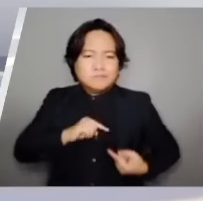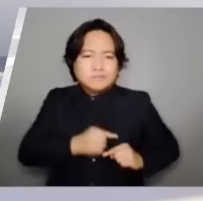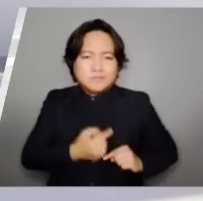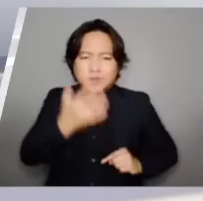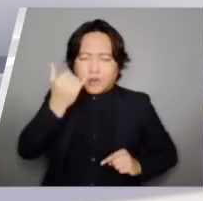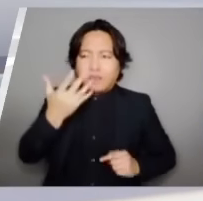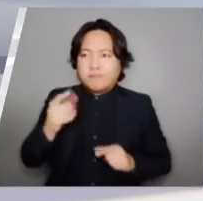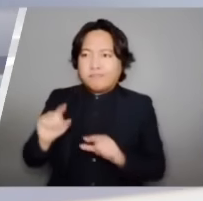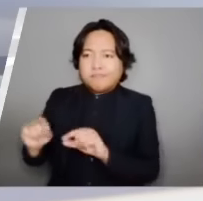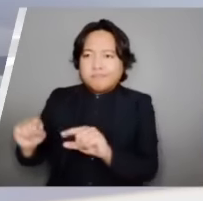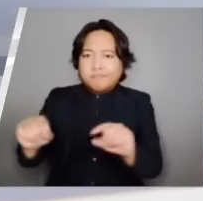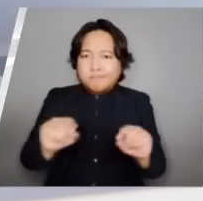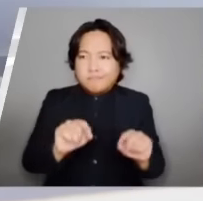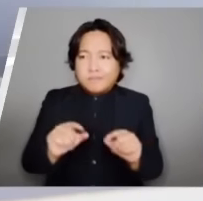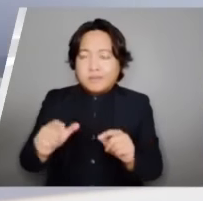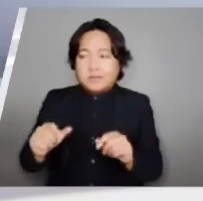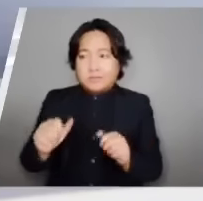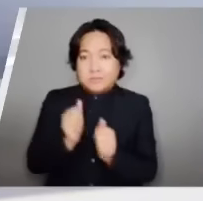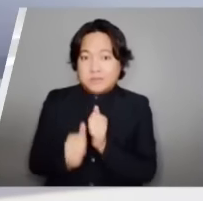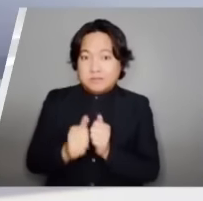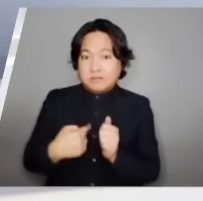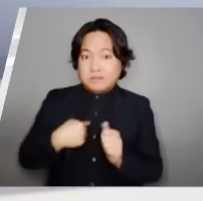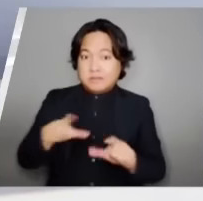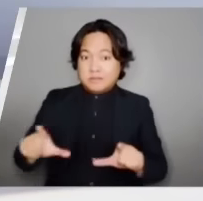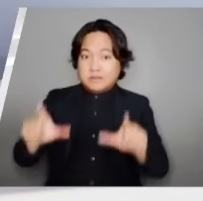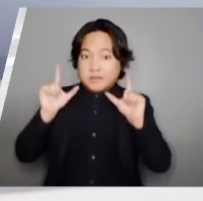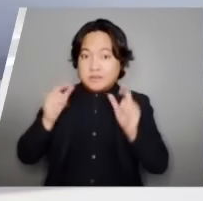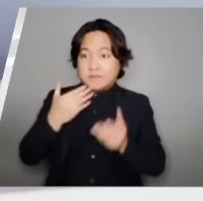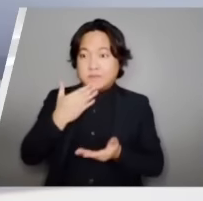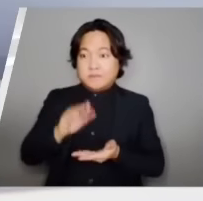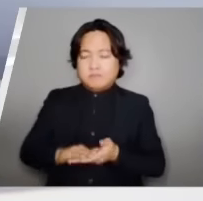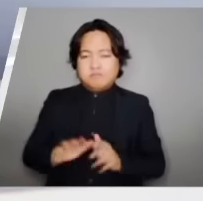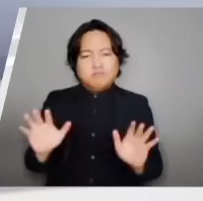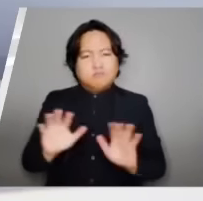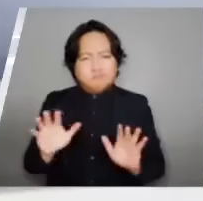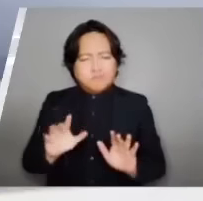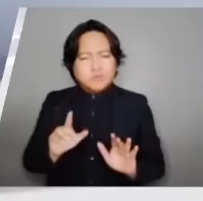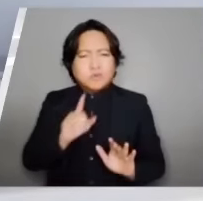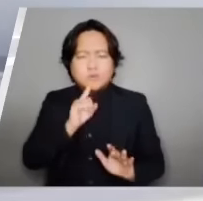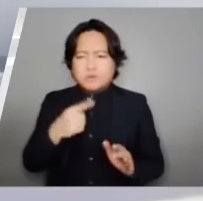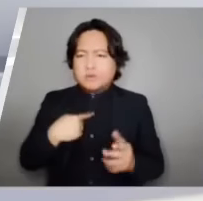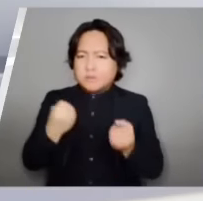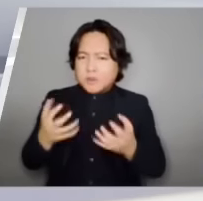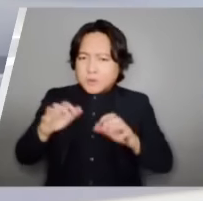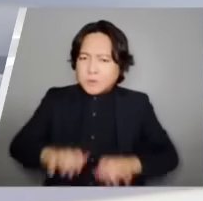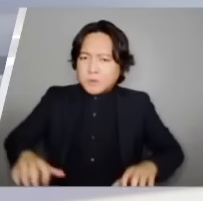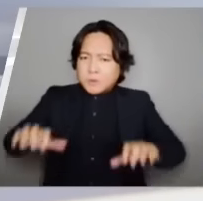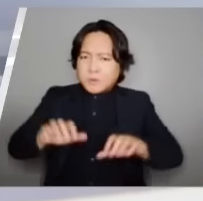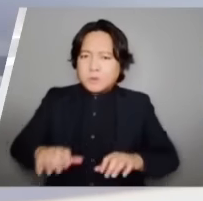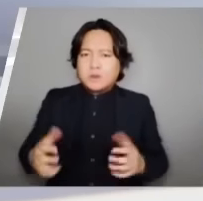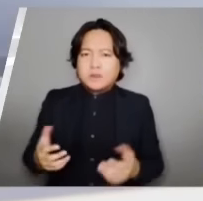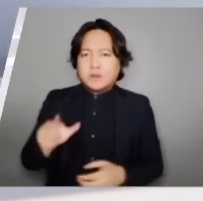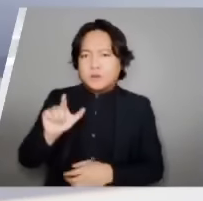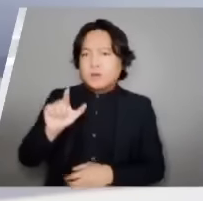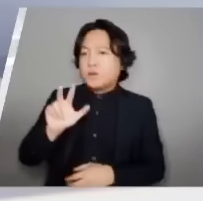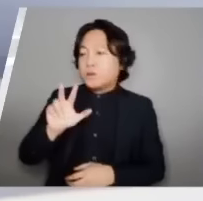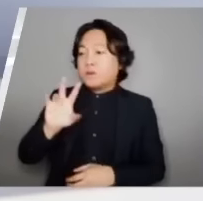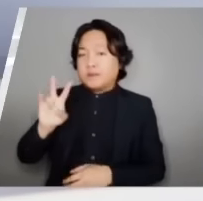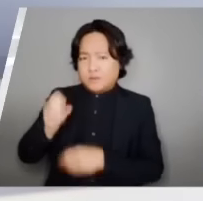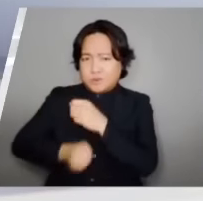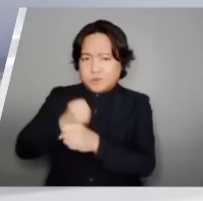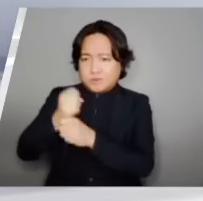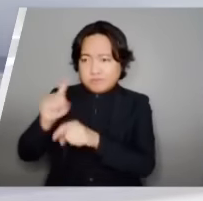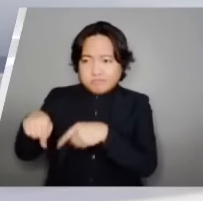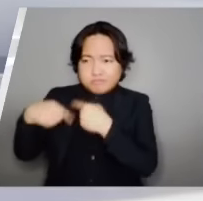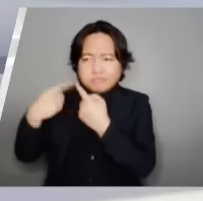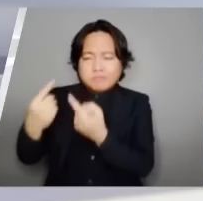clean. Pero just for one picture or many pictures and with so many